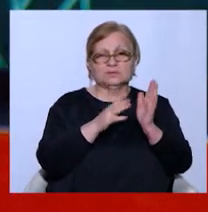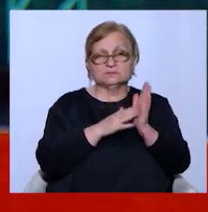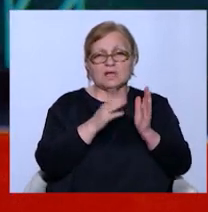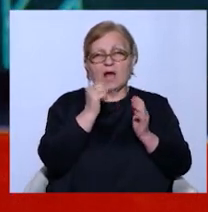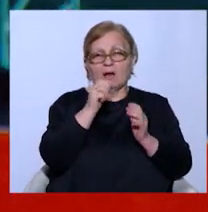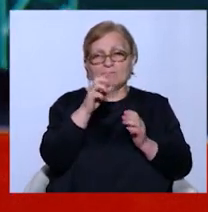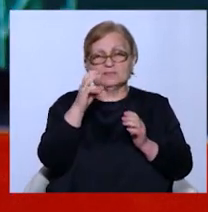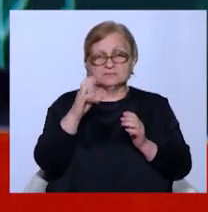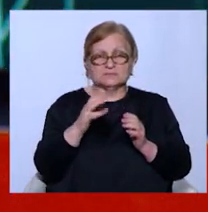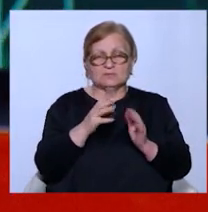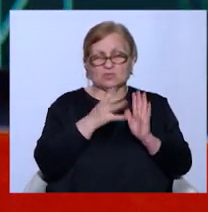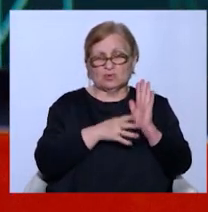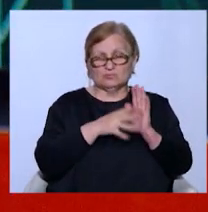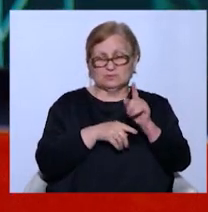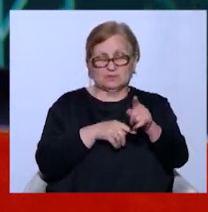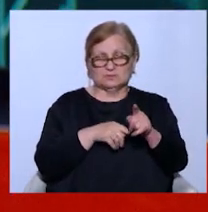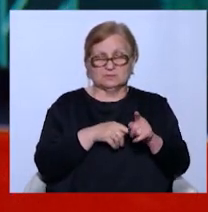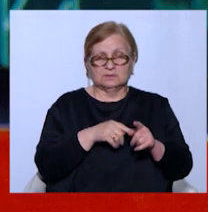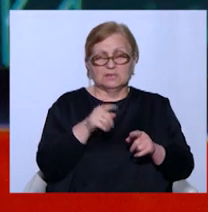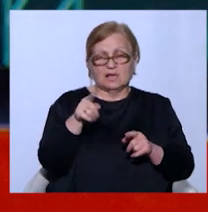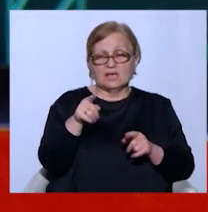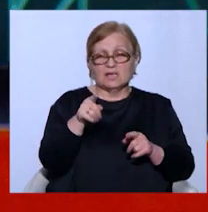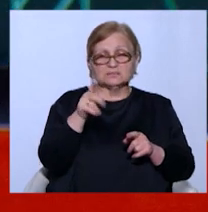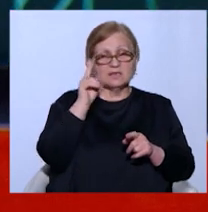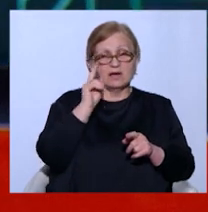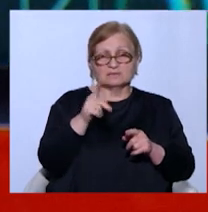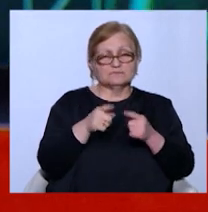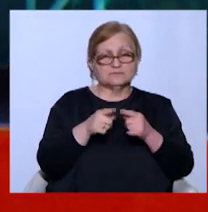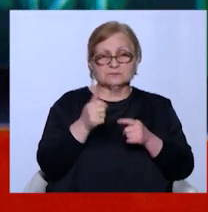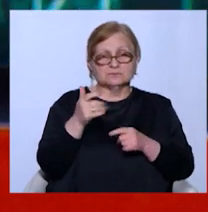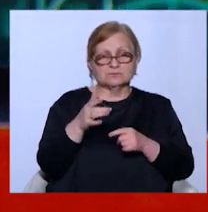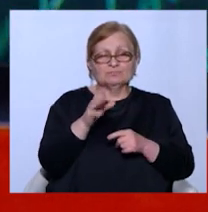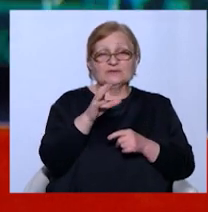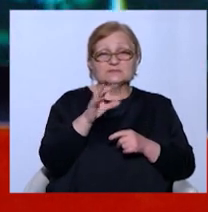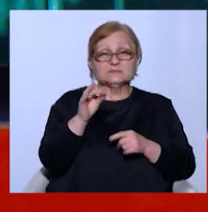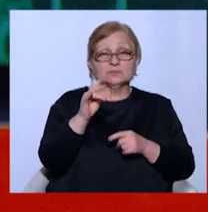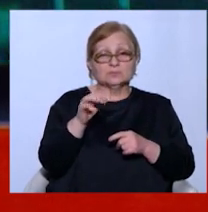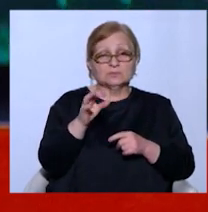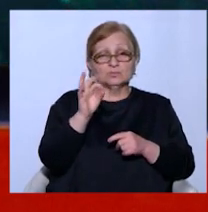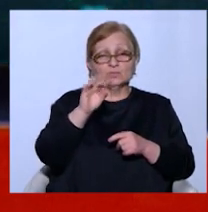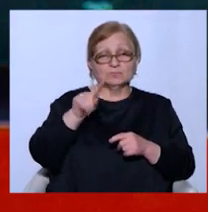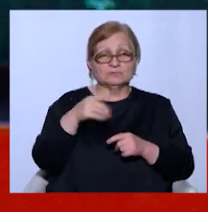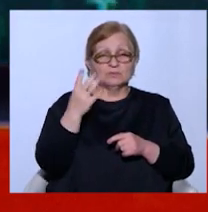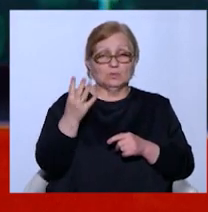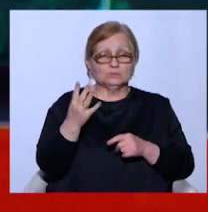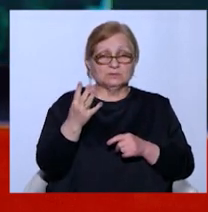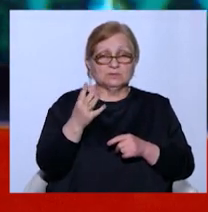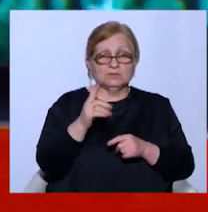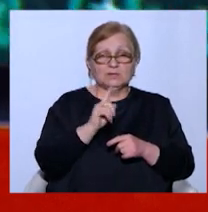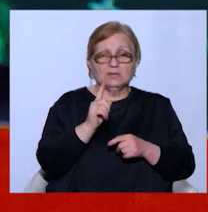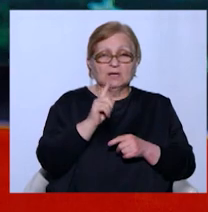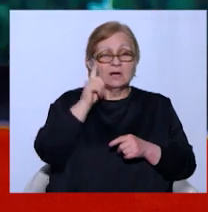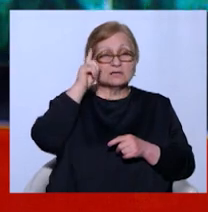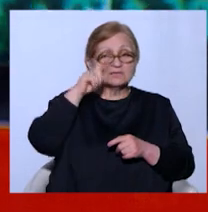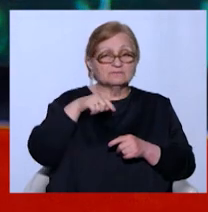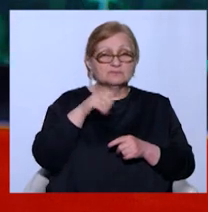ABC და ზუსტად არ ვიცით ეს კუთხე რამდენია, მაგრამ ვიცით რომ კუთხის სინუსი არის 0.4. ანუ რას ნიშნავს